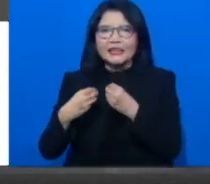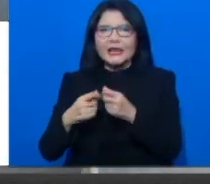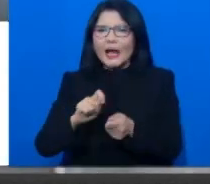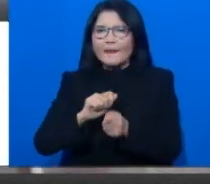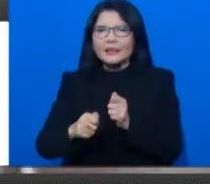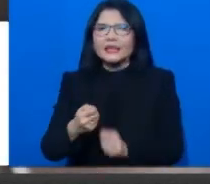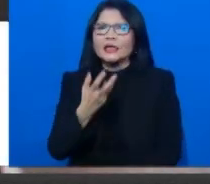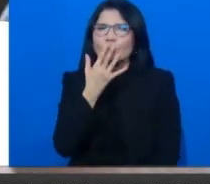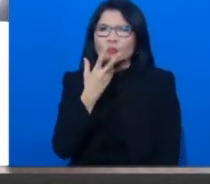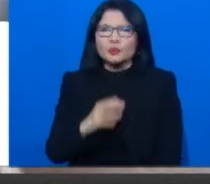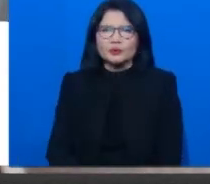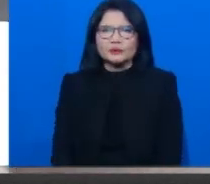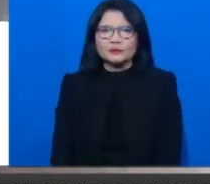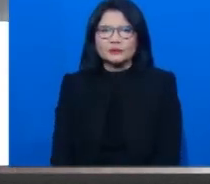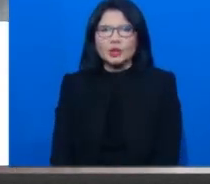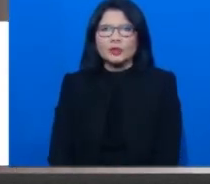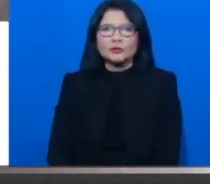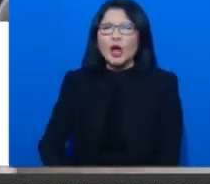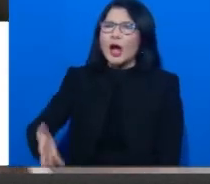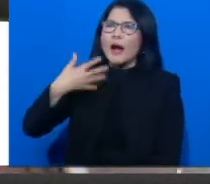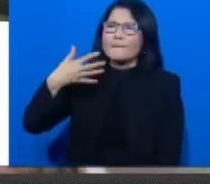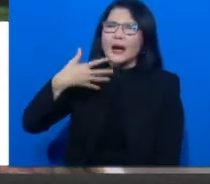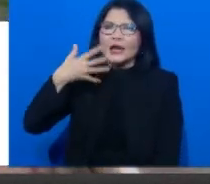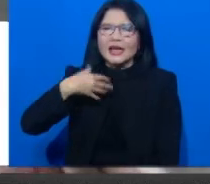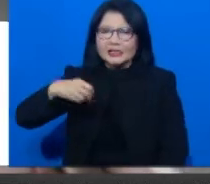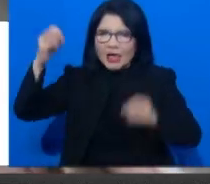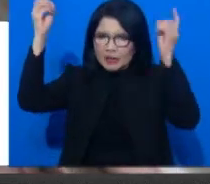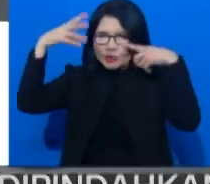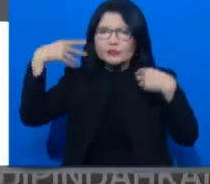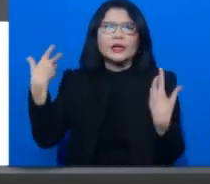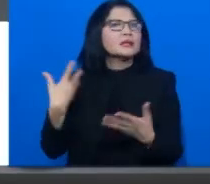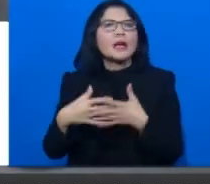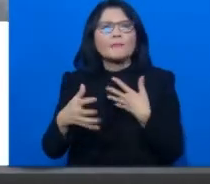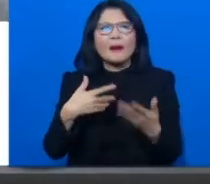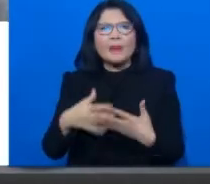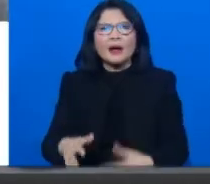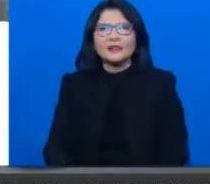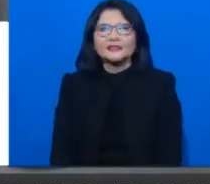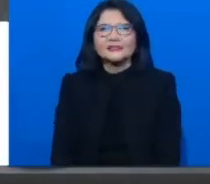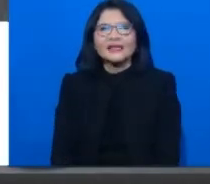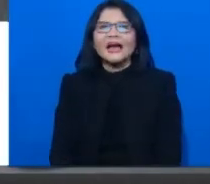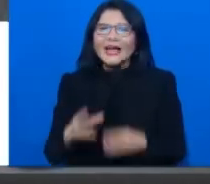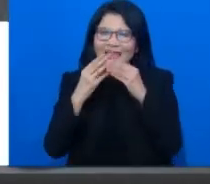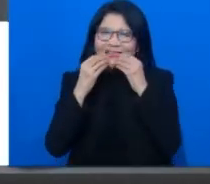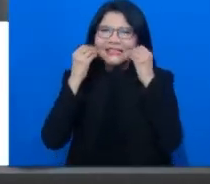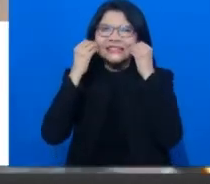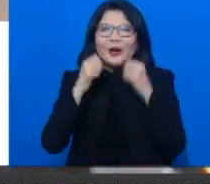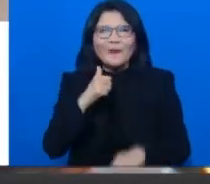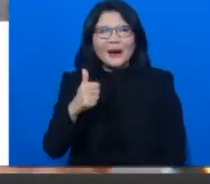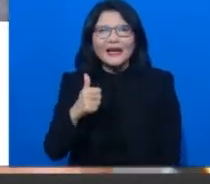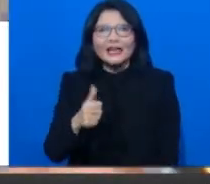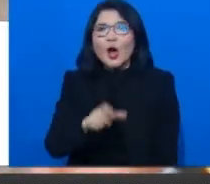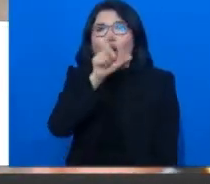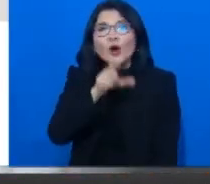Panas dan hujan sudah ia lalui, semua demi menafkahi keluarga. Keramahan dan sikap suka bergaul membuatnya